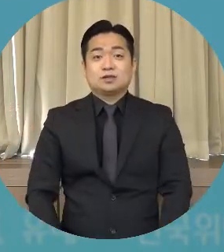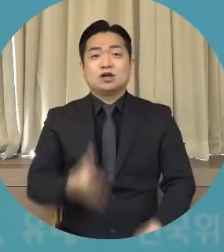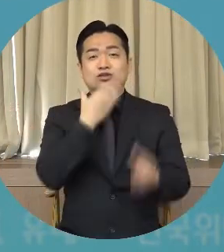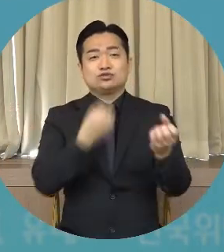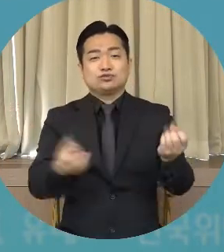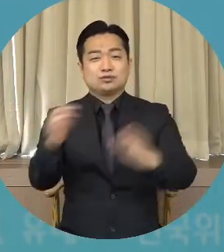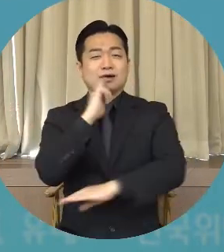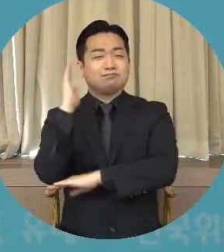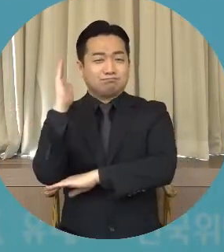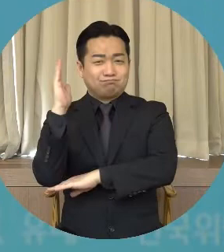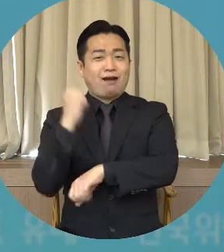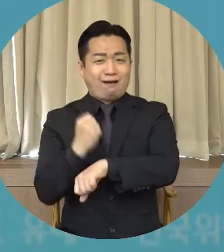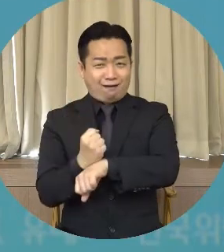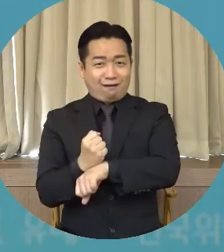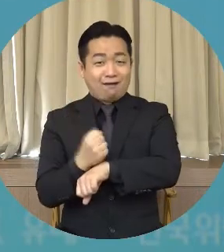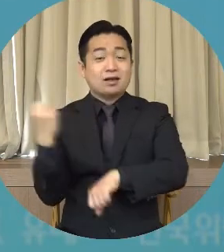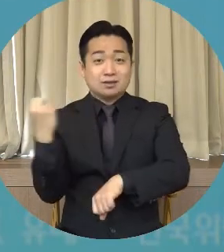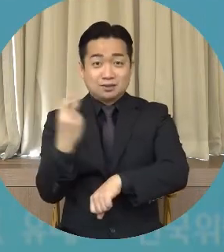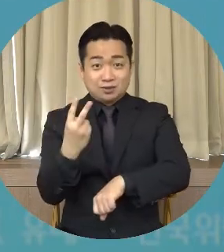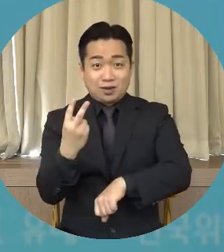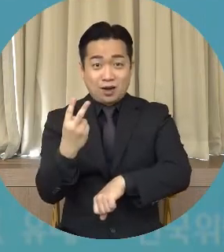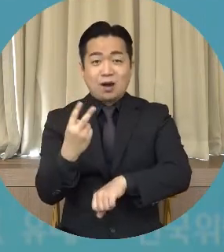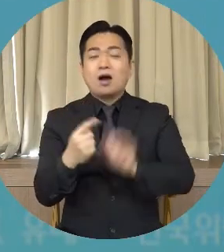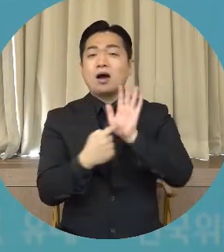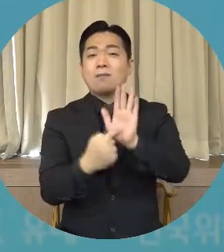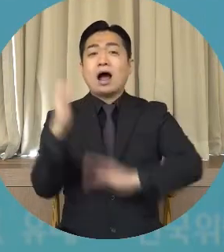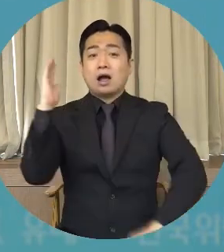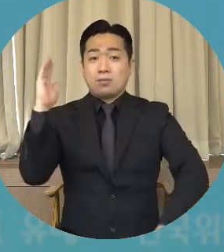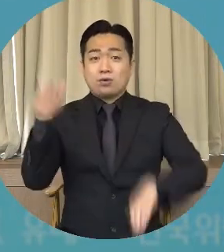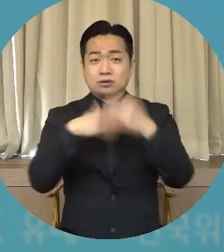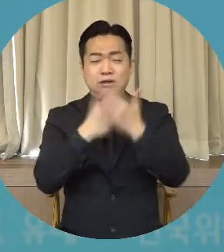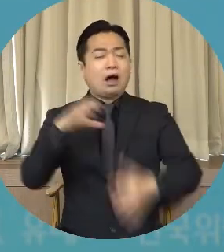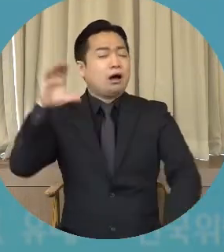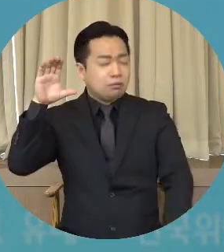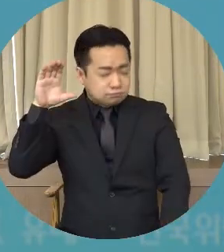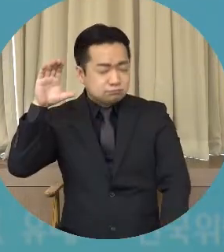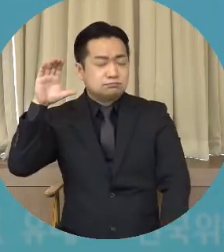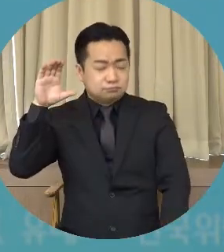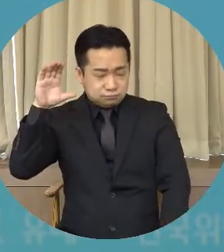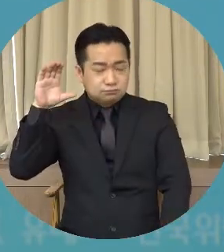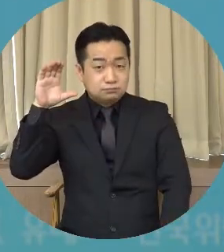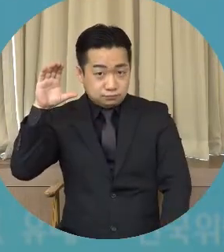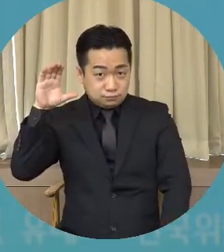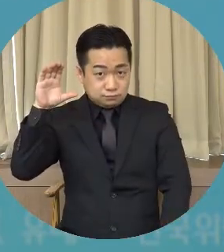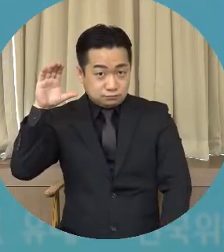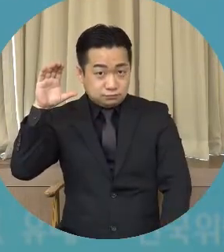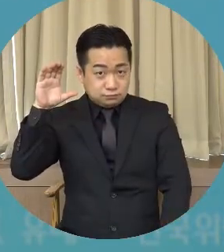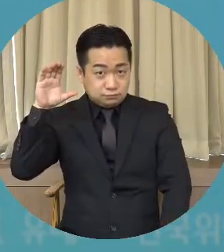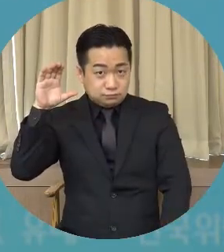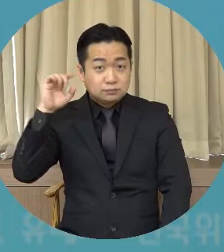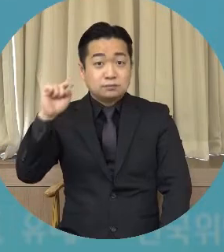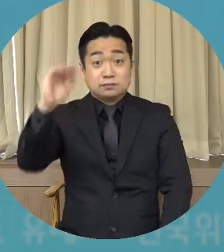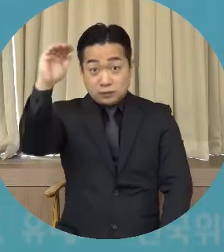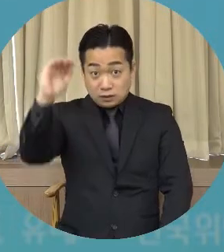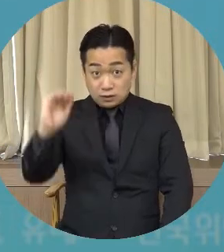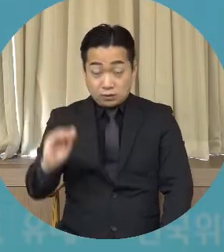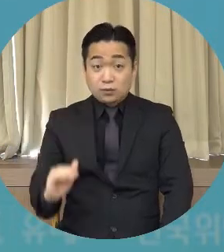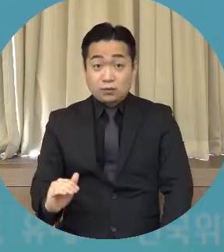축사뿐만이 아니라 아마도 발제를 다 들으시면서 이거를